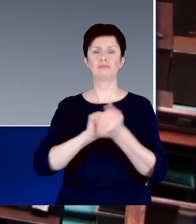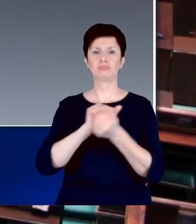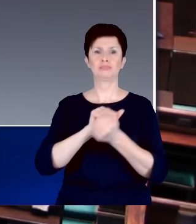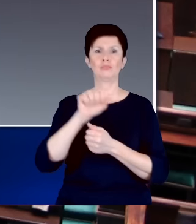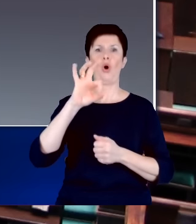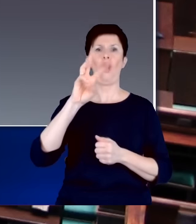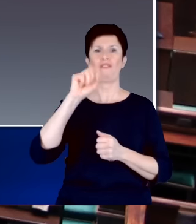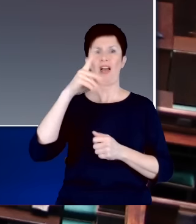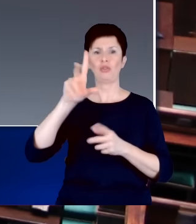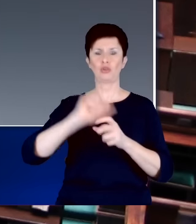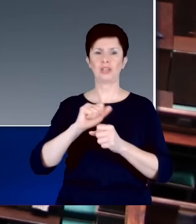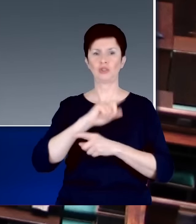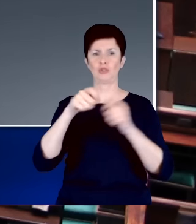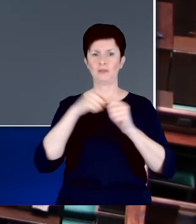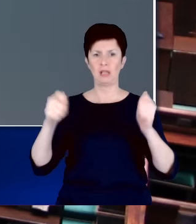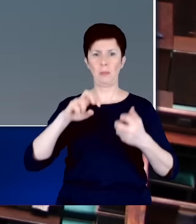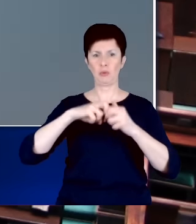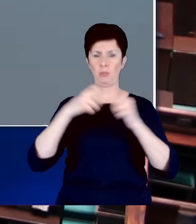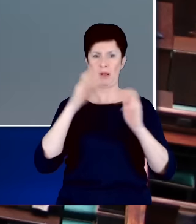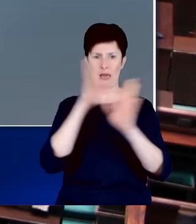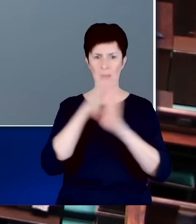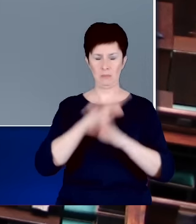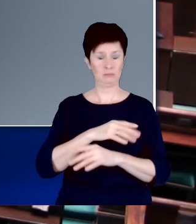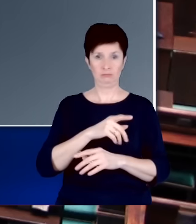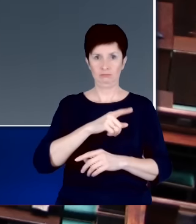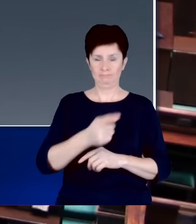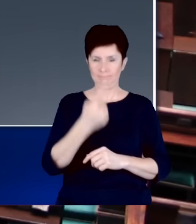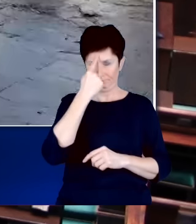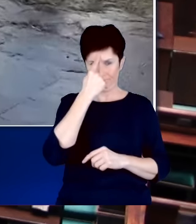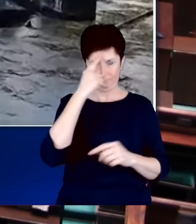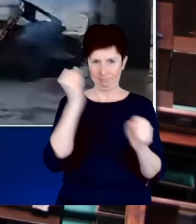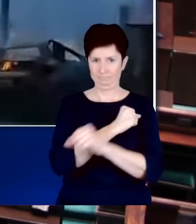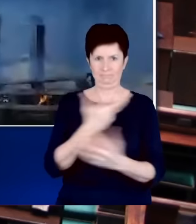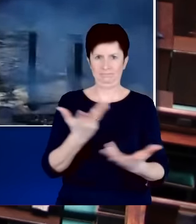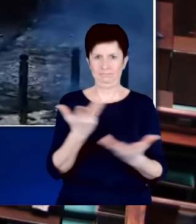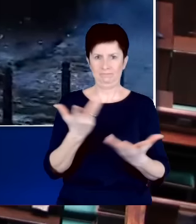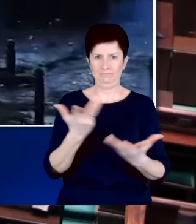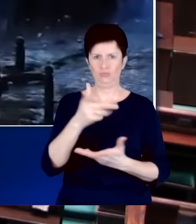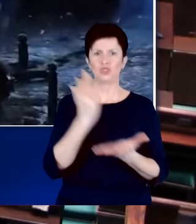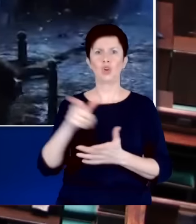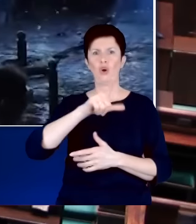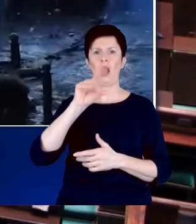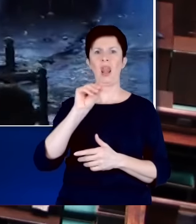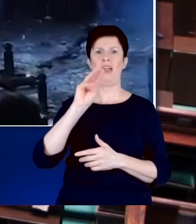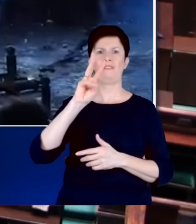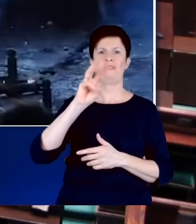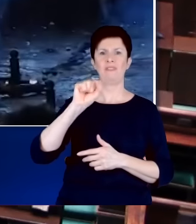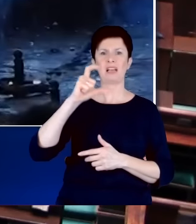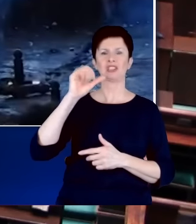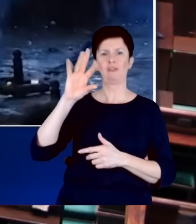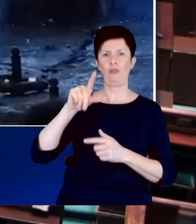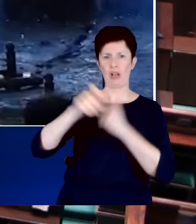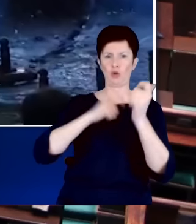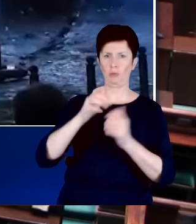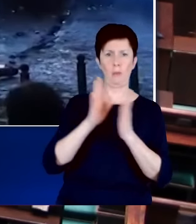rozwiązanie problemów klimatycznych. Idiotyzmy, które może zaproponować tylko lewactwo. A więc proszę się nie obrażać, że nazywam rzeczy po